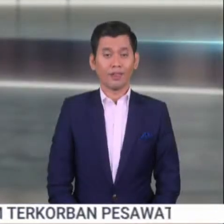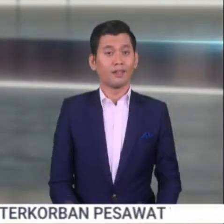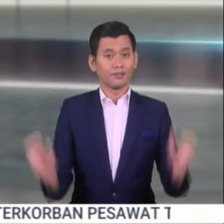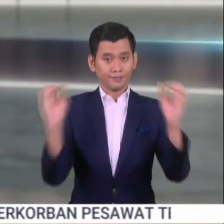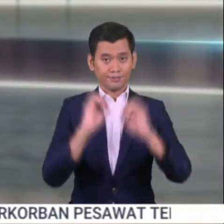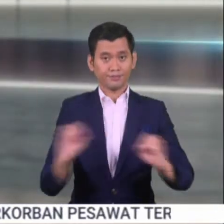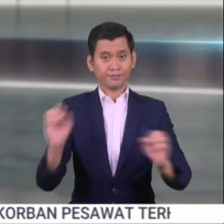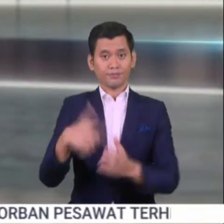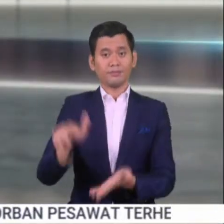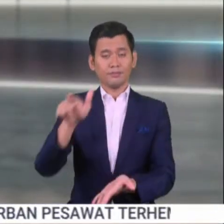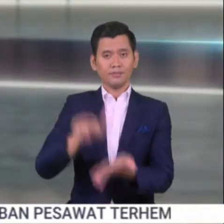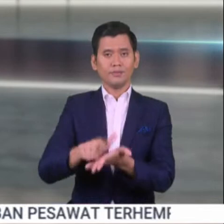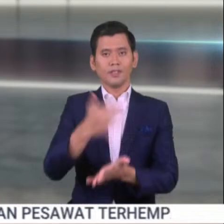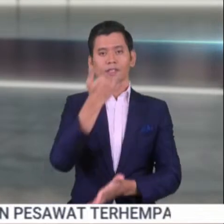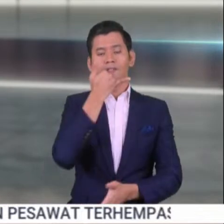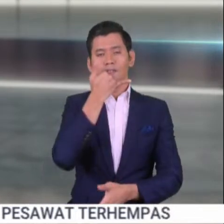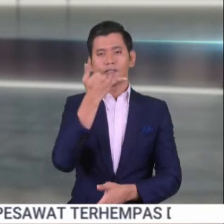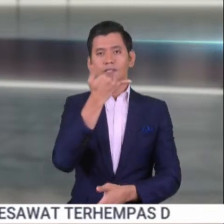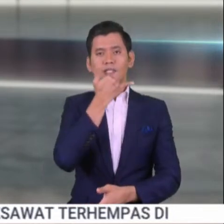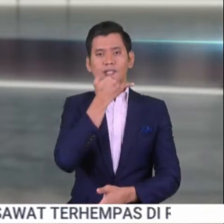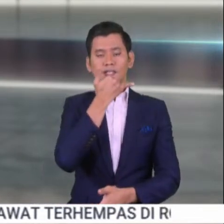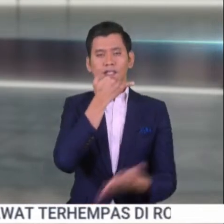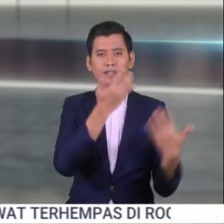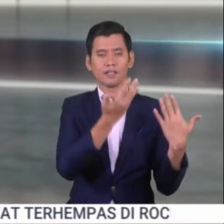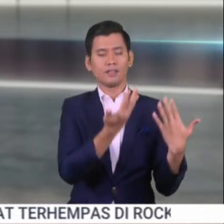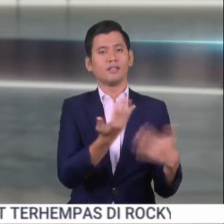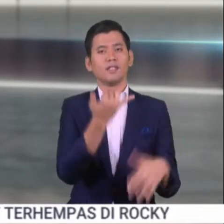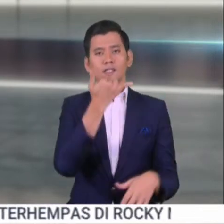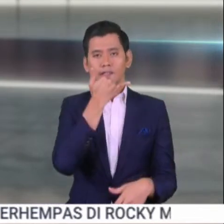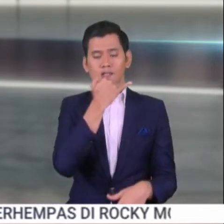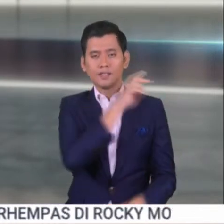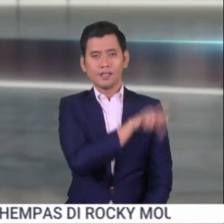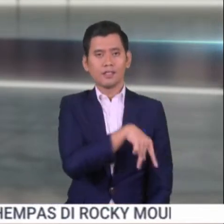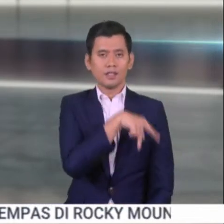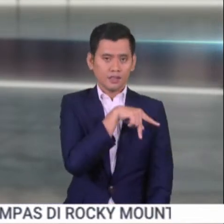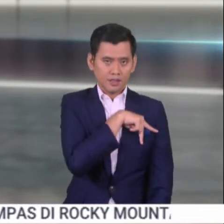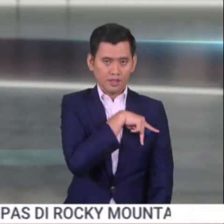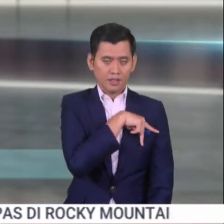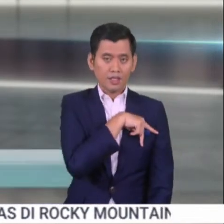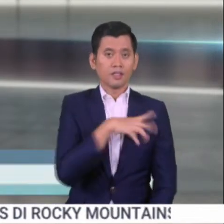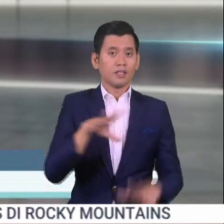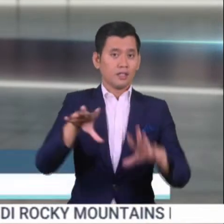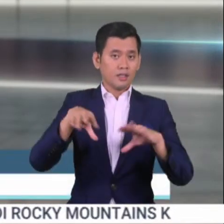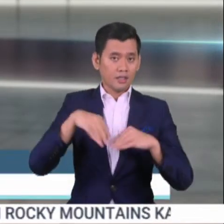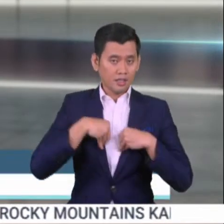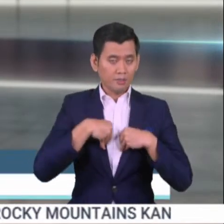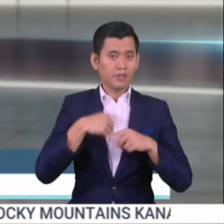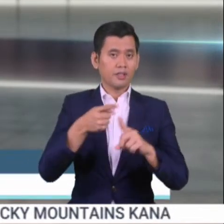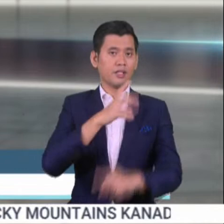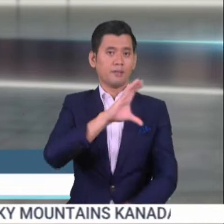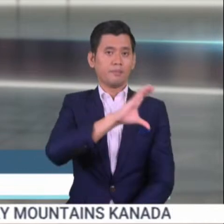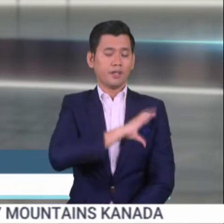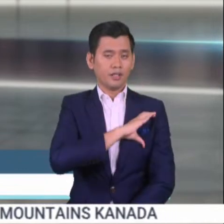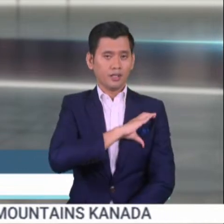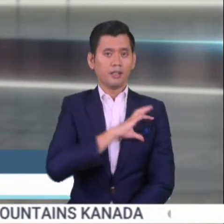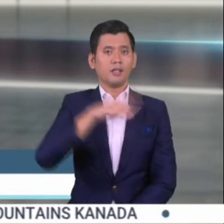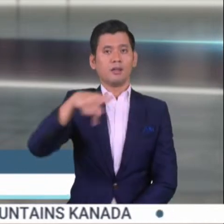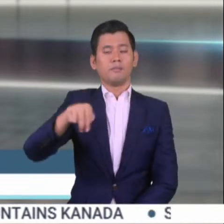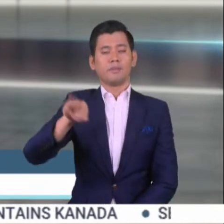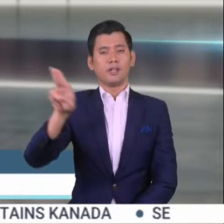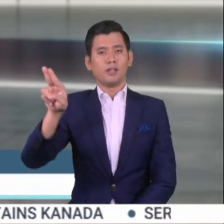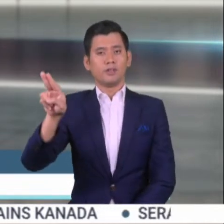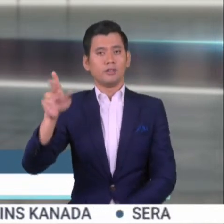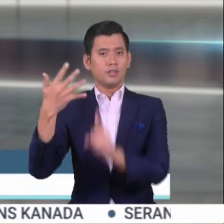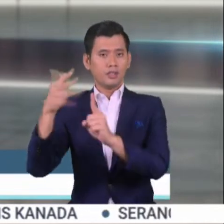Tiada sebarang laporan salah laku diterima polis Selangor pada hari penamaan calon PRU DUN ke-15 malam. Pemantauan menyeluruh akan